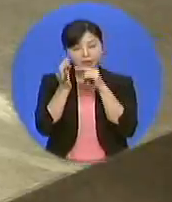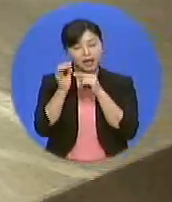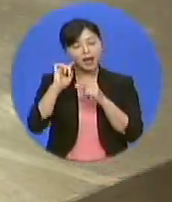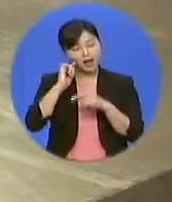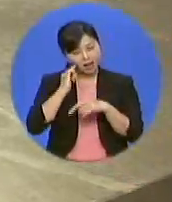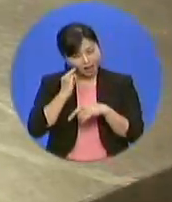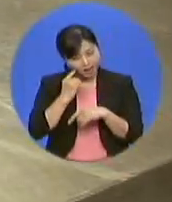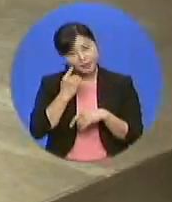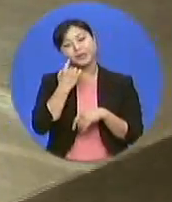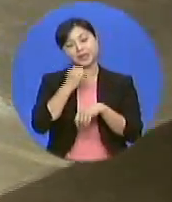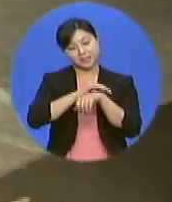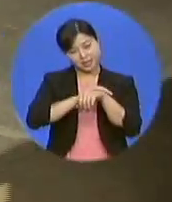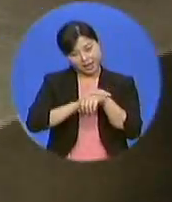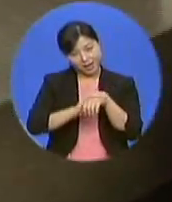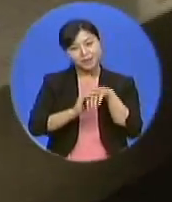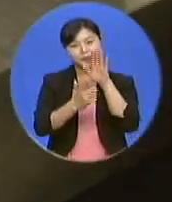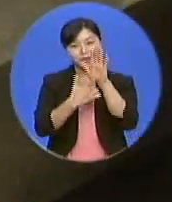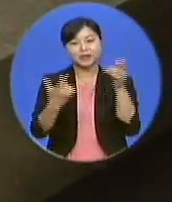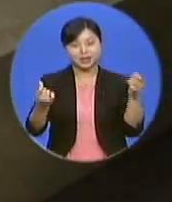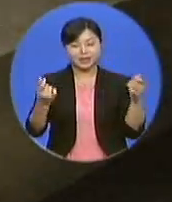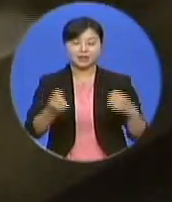결실로 꽃핀다.